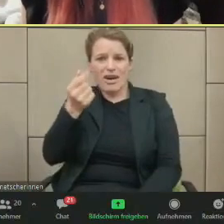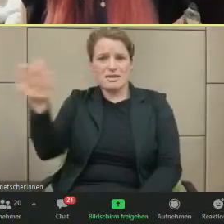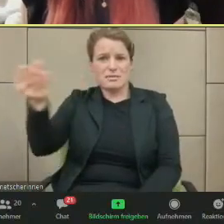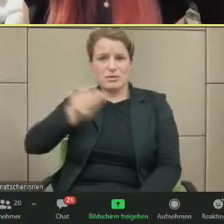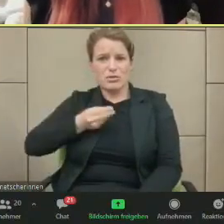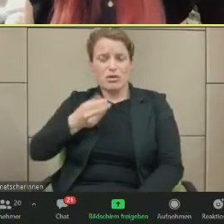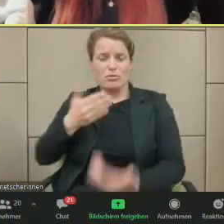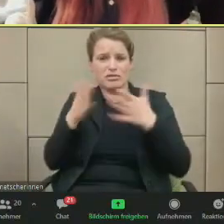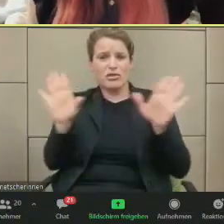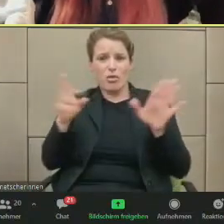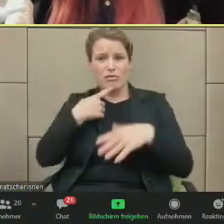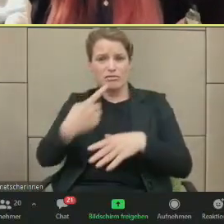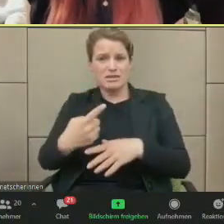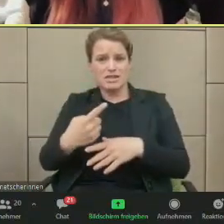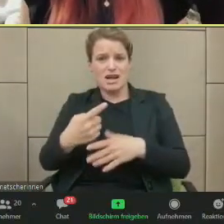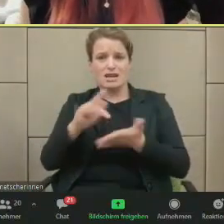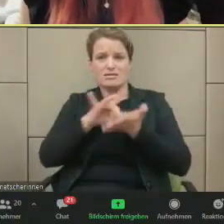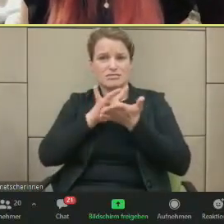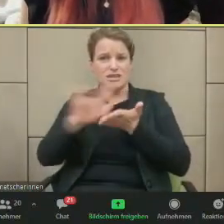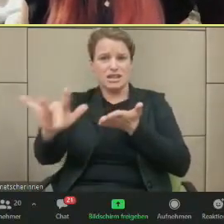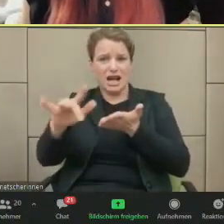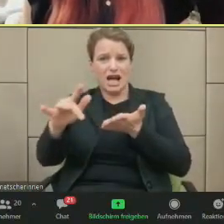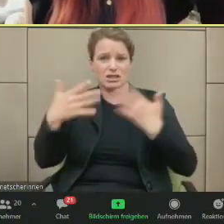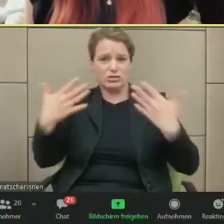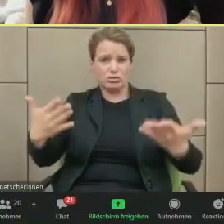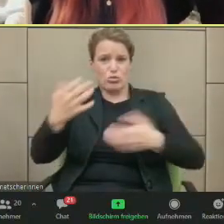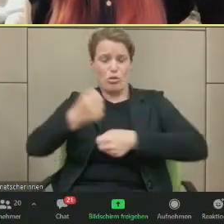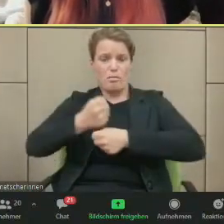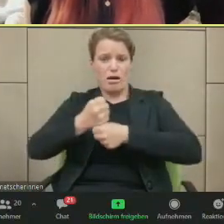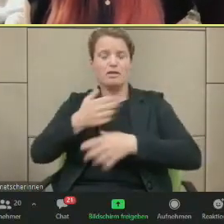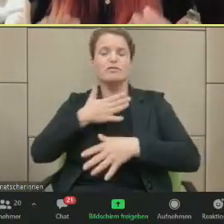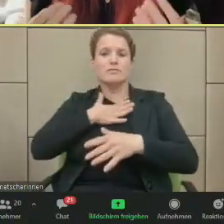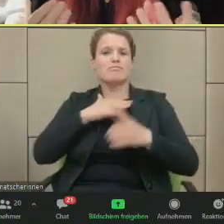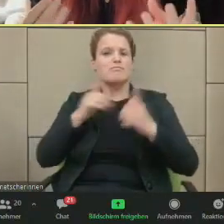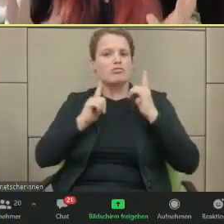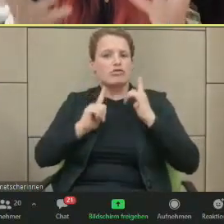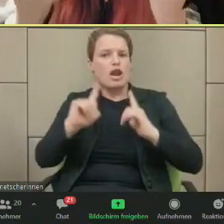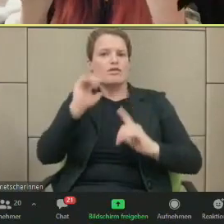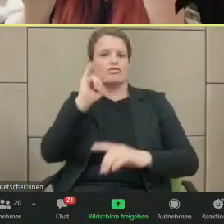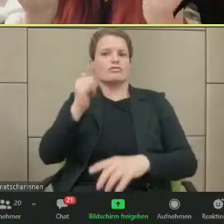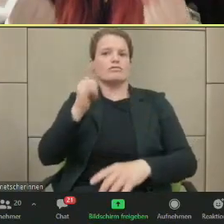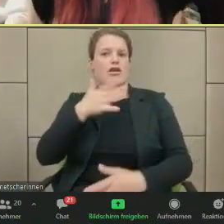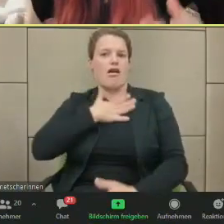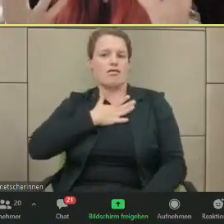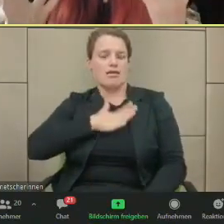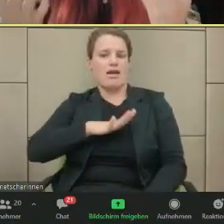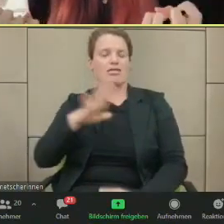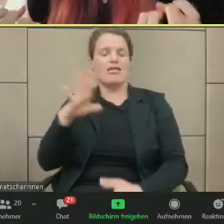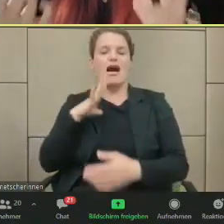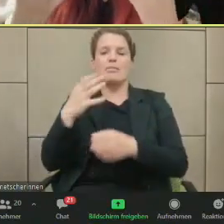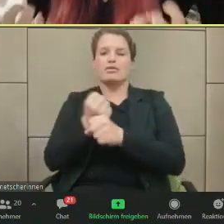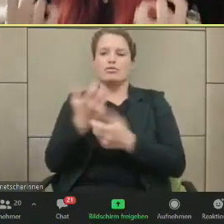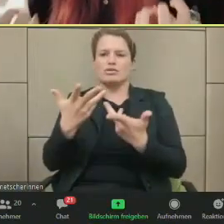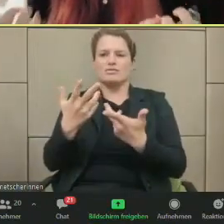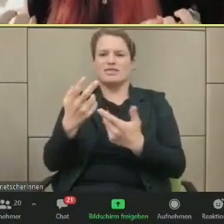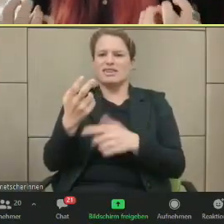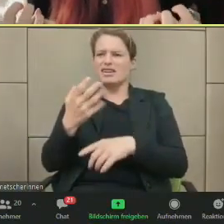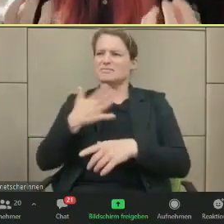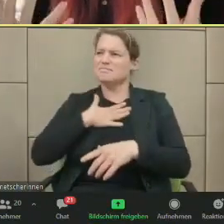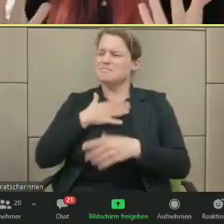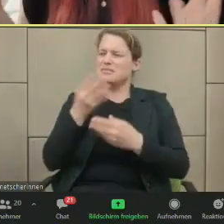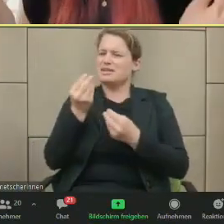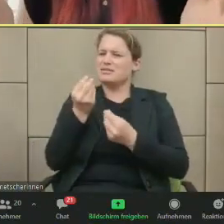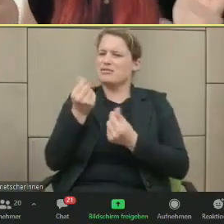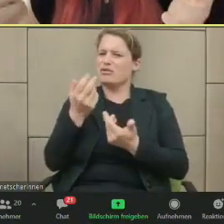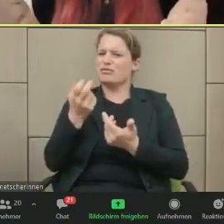offen. Ich mache das, weil es meine Leidenschaft ist und weil ich das gerne mache. Aber wenn Menschen deine Energie regelrecht aussaugen